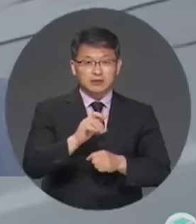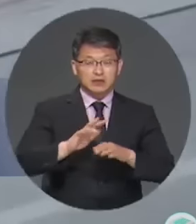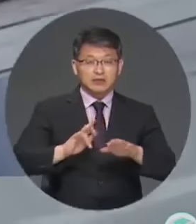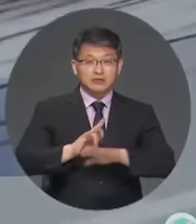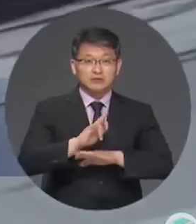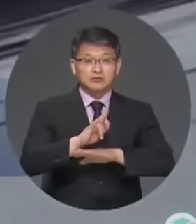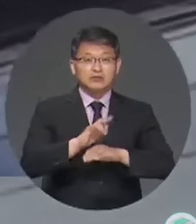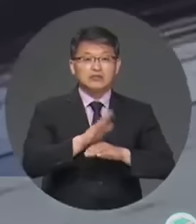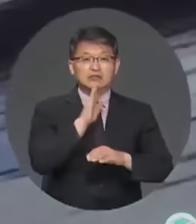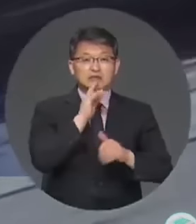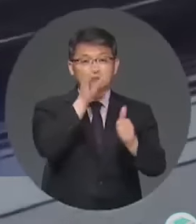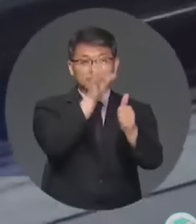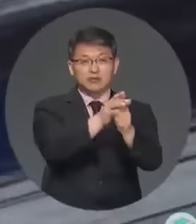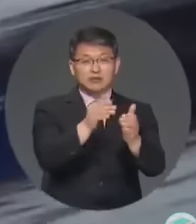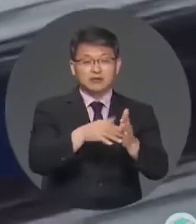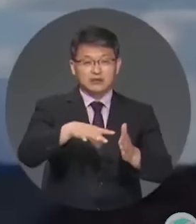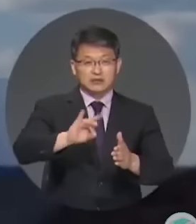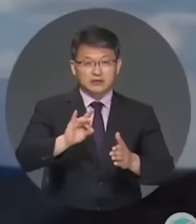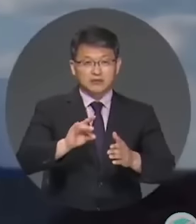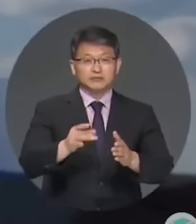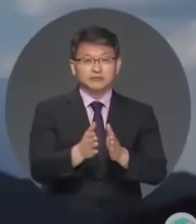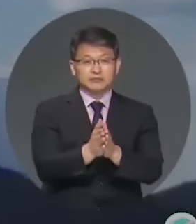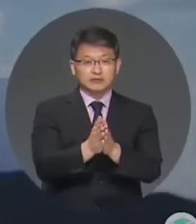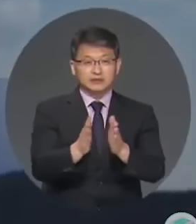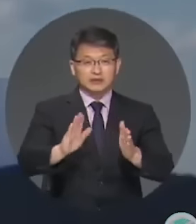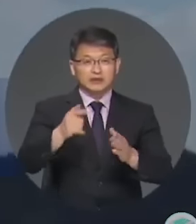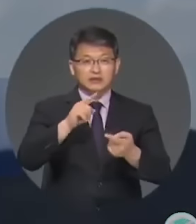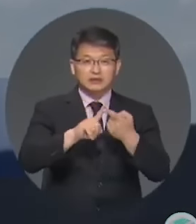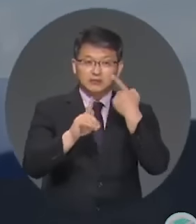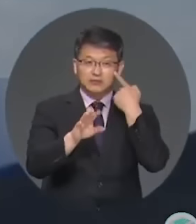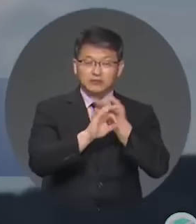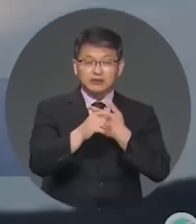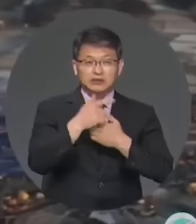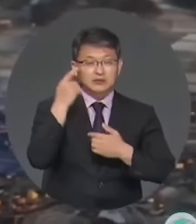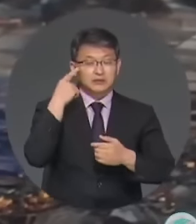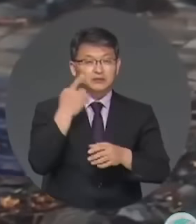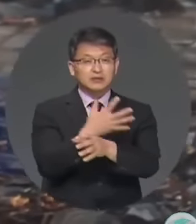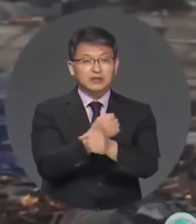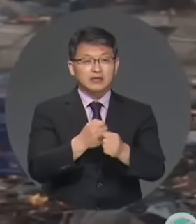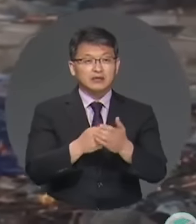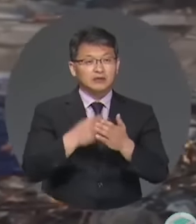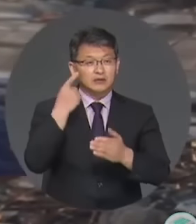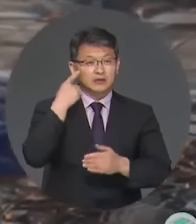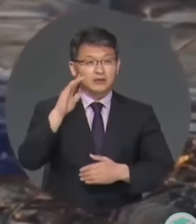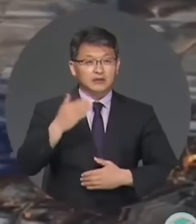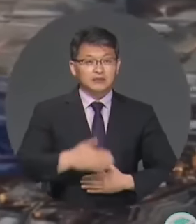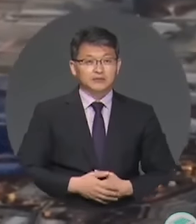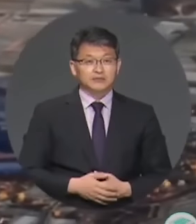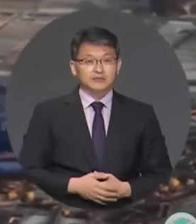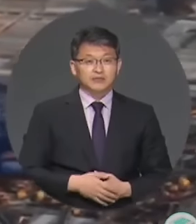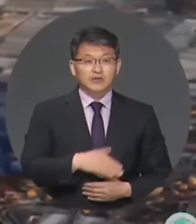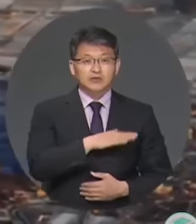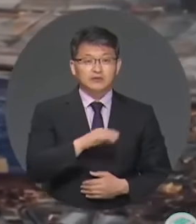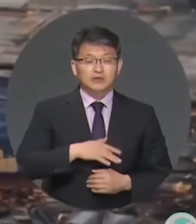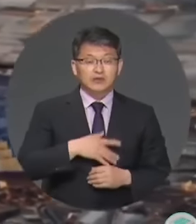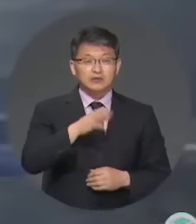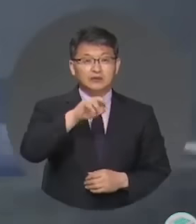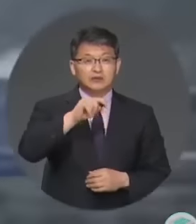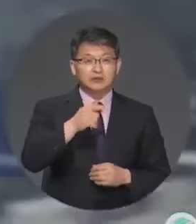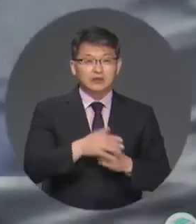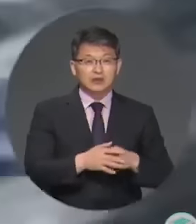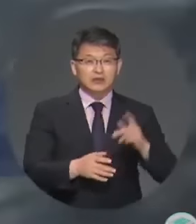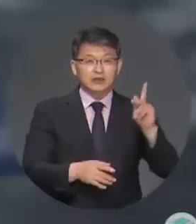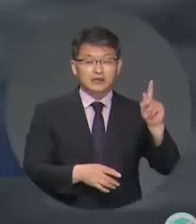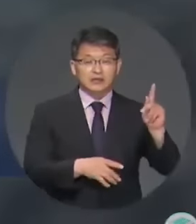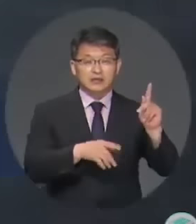전투기를 실전 배치하기 위한 첫 단추를 끼웠다는 점에서 매우 뜻깊은 계약이라고 볼 수 있습니다. 우리 청은